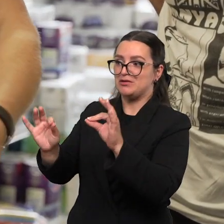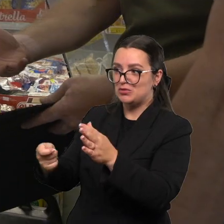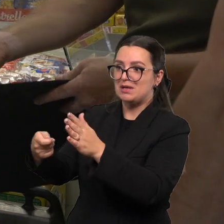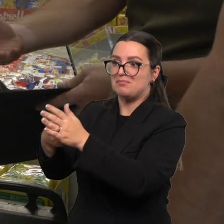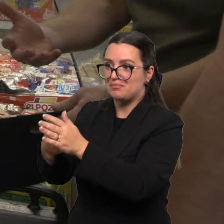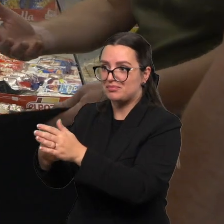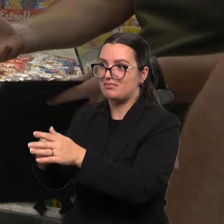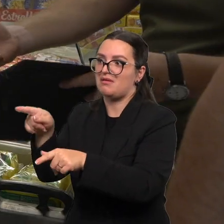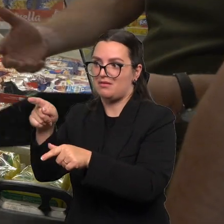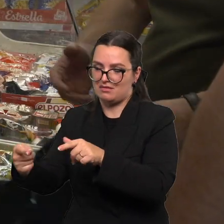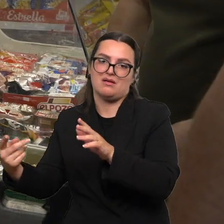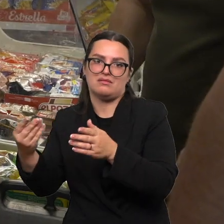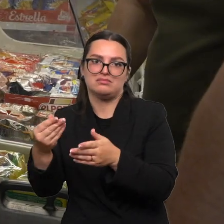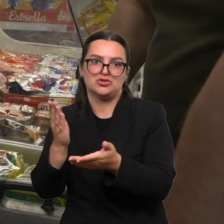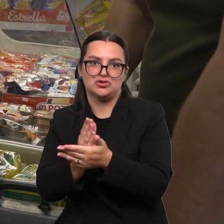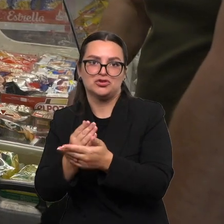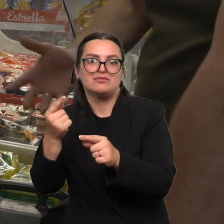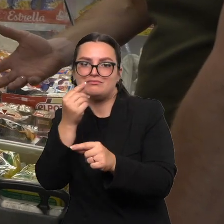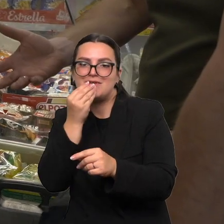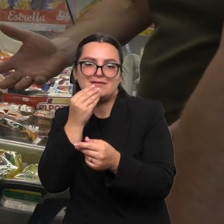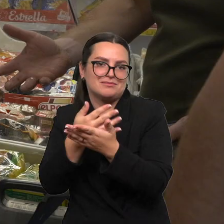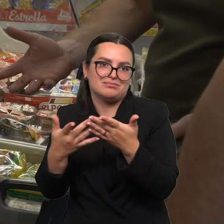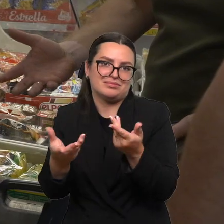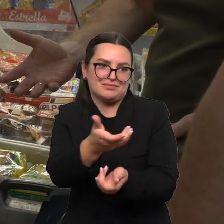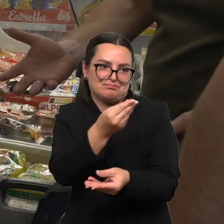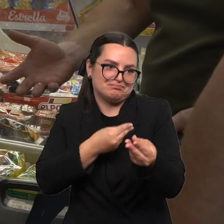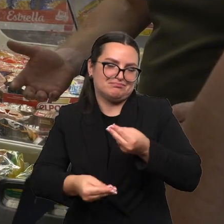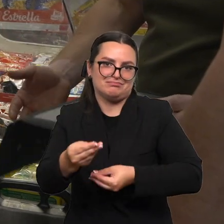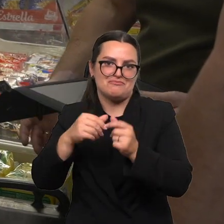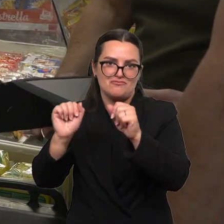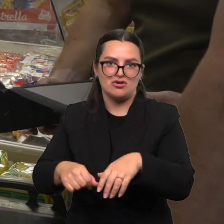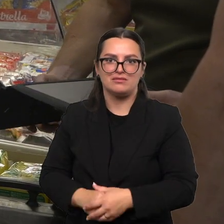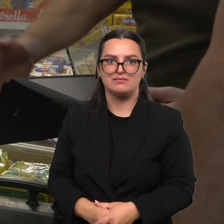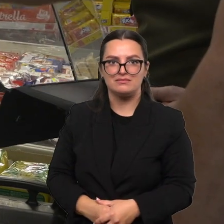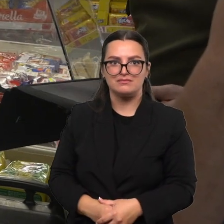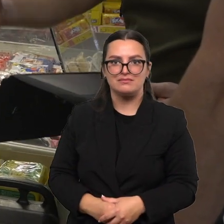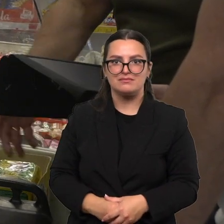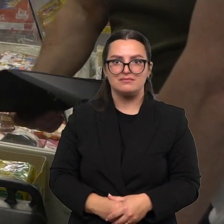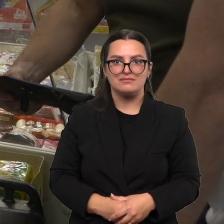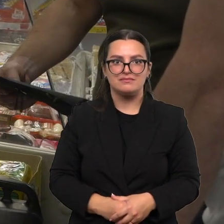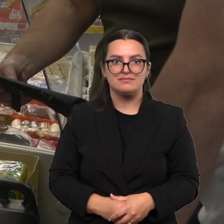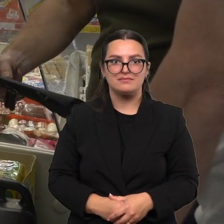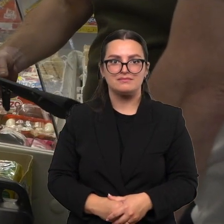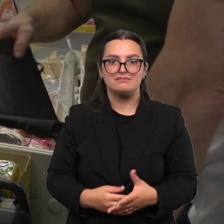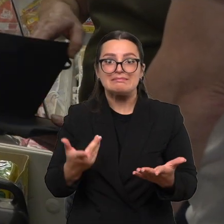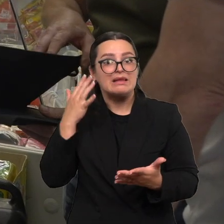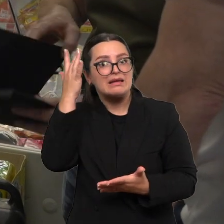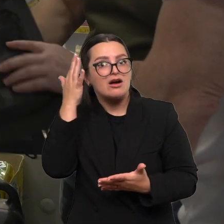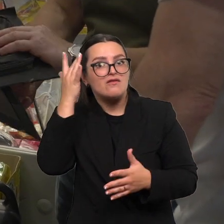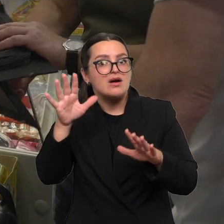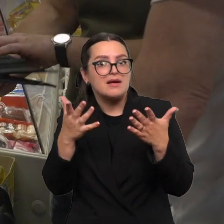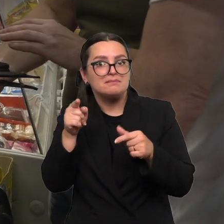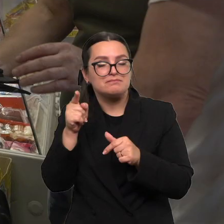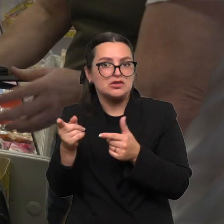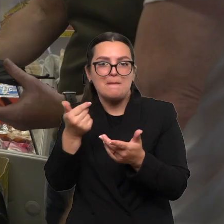prekę. Atitinkamai sužaist galima. Galima. Arba jūs savo įrangą padidinat. Ką manot,